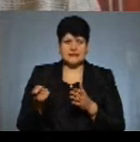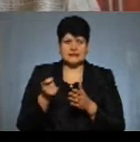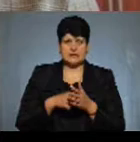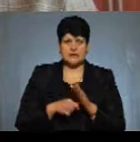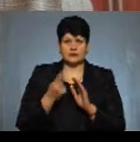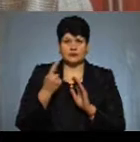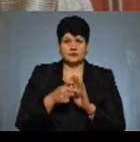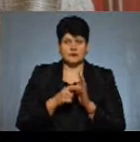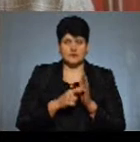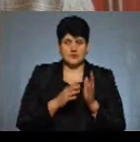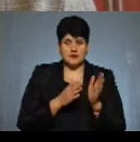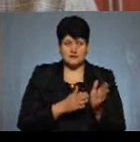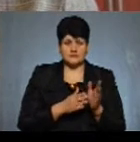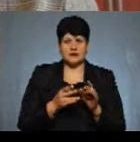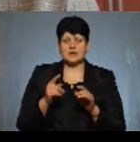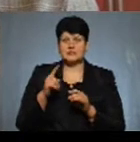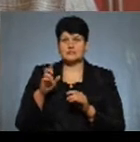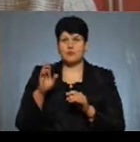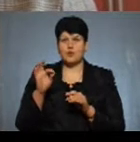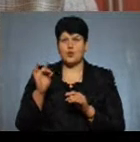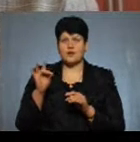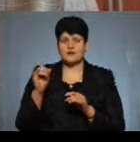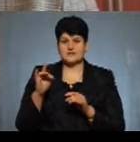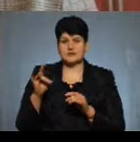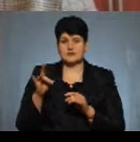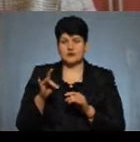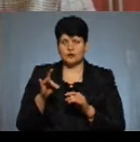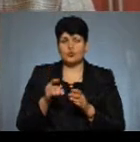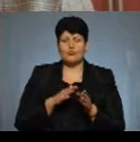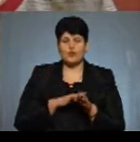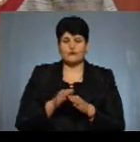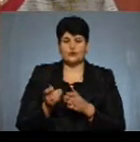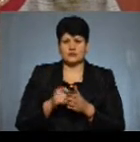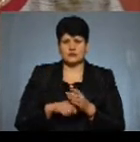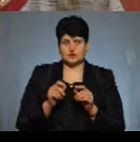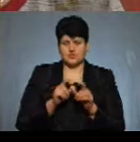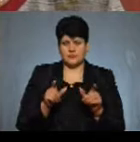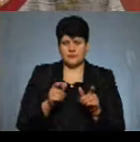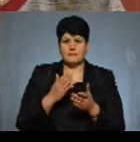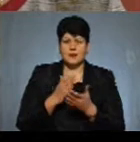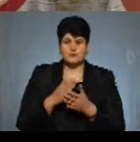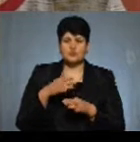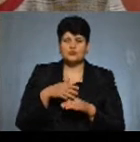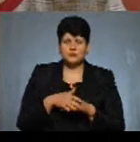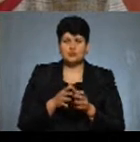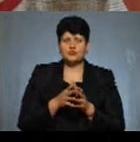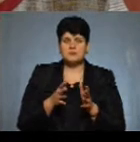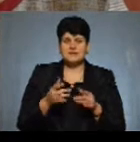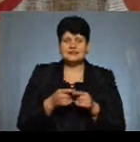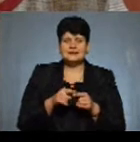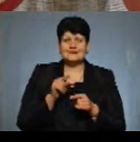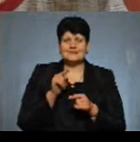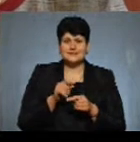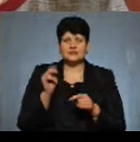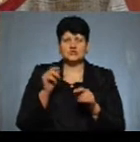закрито клас на карантин, і в Зборівському районі закрито повністю навчальний заклад. Ми маємо розуміти, що переважна більшість – це ті